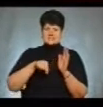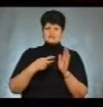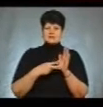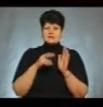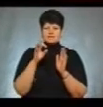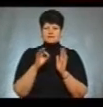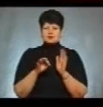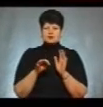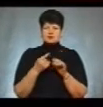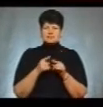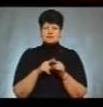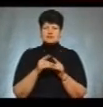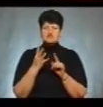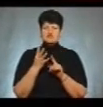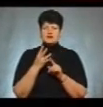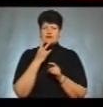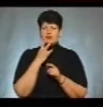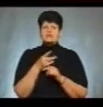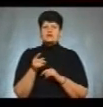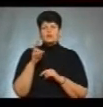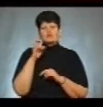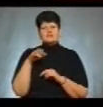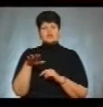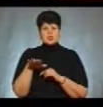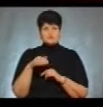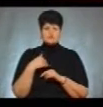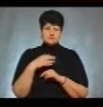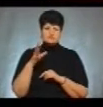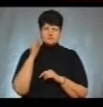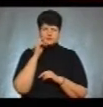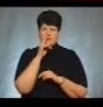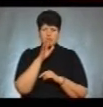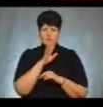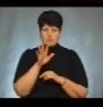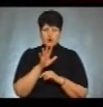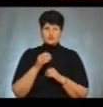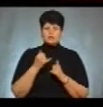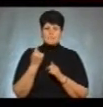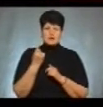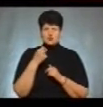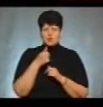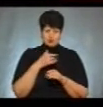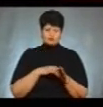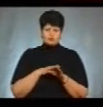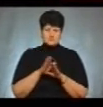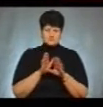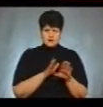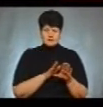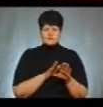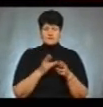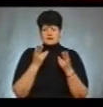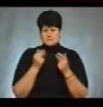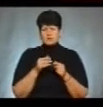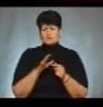98,7%. Це четвертий показник в державі. Ми рахуємо, що непогано, як для першого року ми справились. Звичайно,